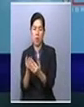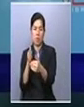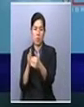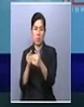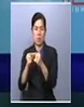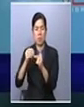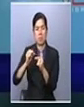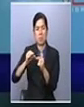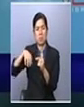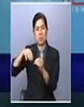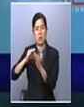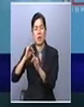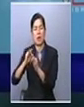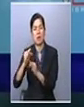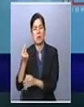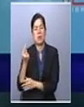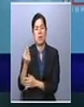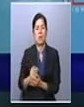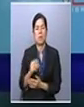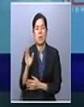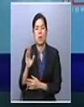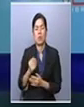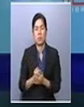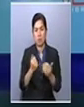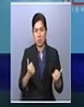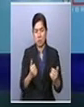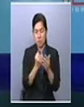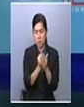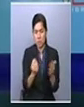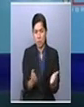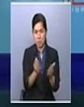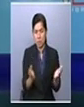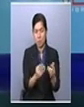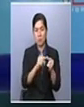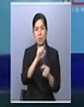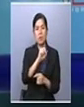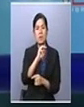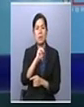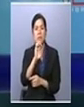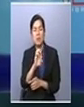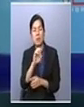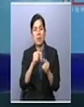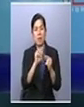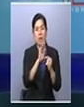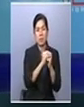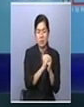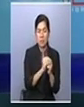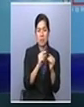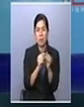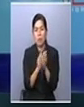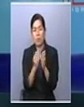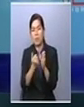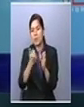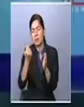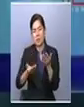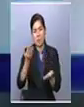าด SEE ขึ้นมาเนี่ยเพื่อเป็นช่องทางให้SME ในจีนรวมถึง SME อื่นที่อยากจะเข้าไปเติบโตในจีนเนี่ยเ